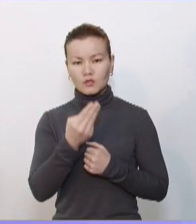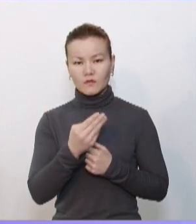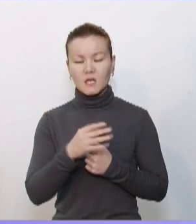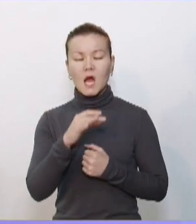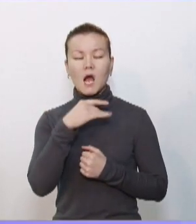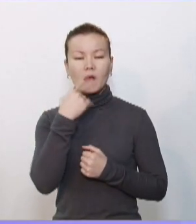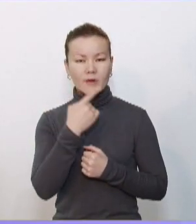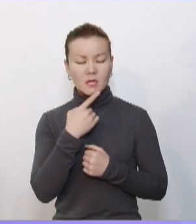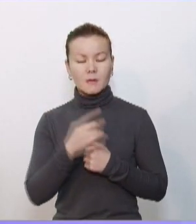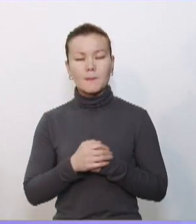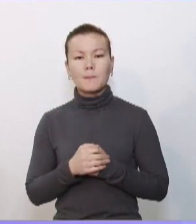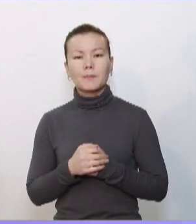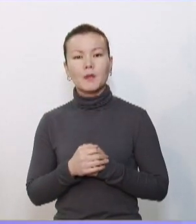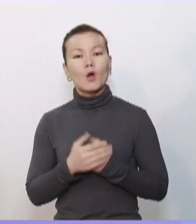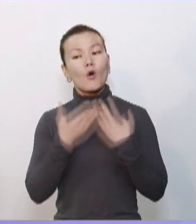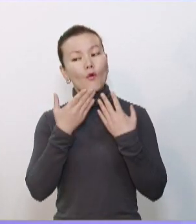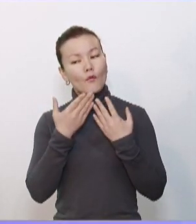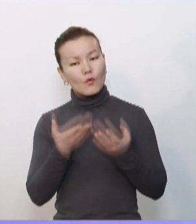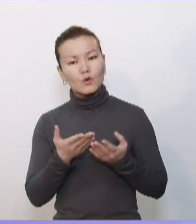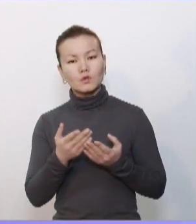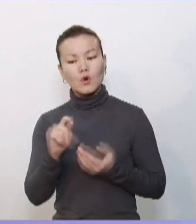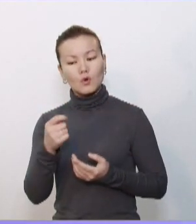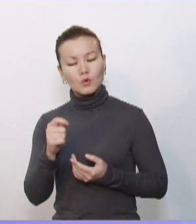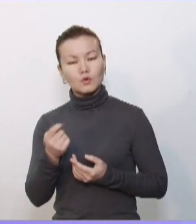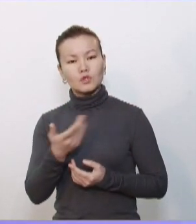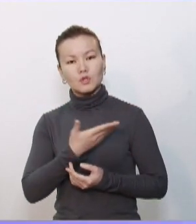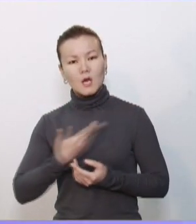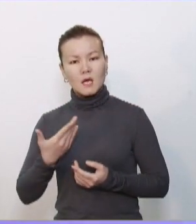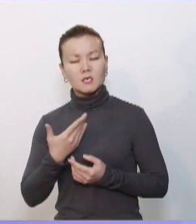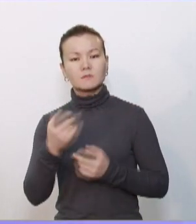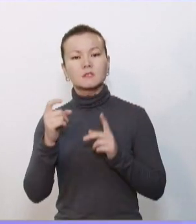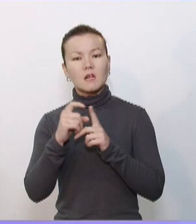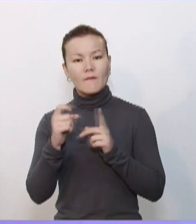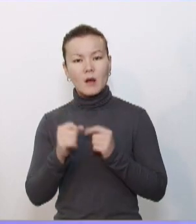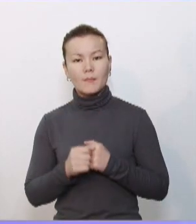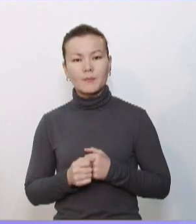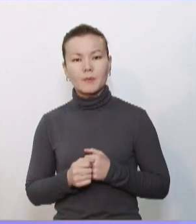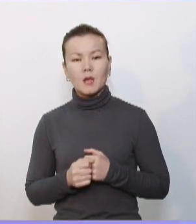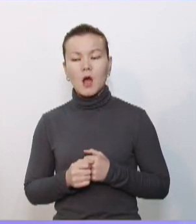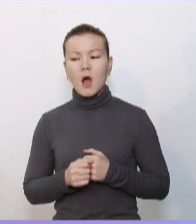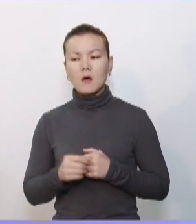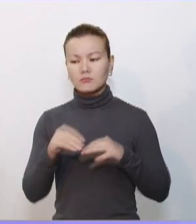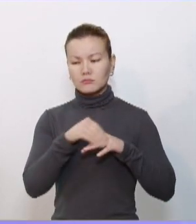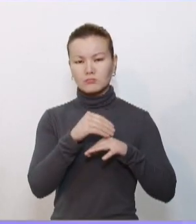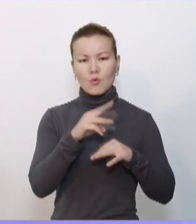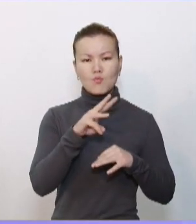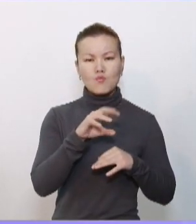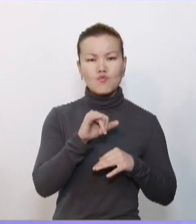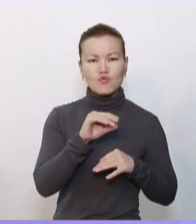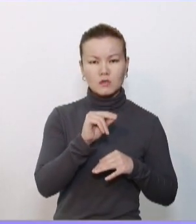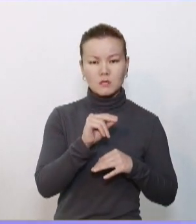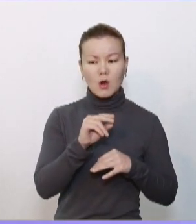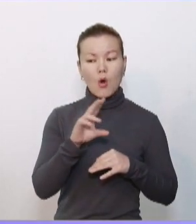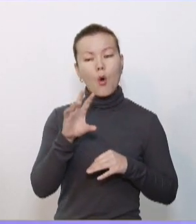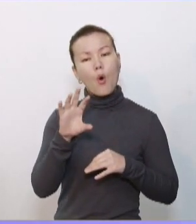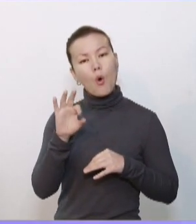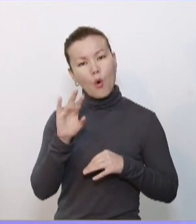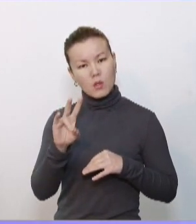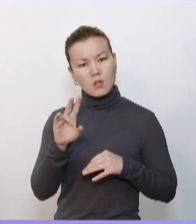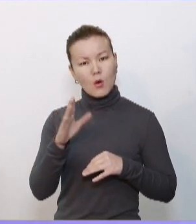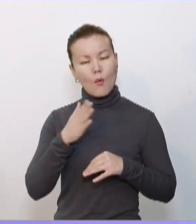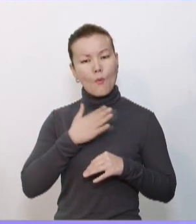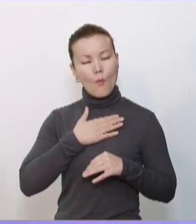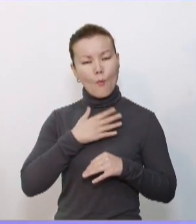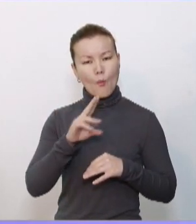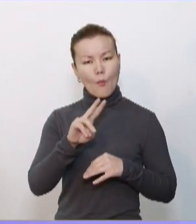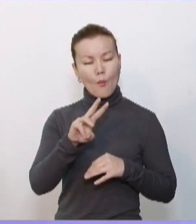и говорят: «Вот ключ к нашим словам». И муж говорит: «Он мой».